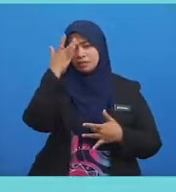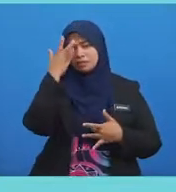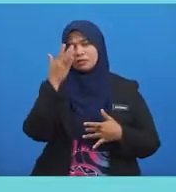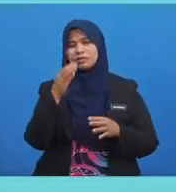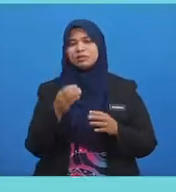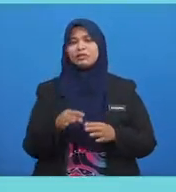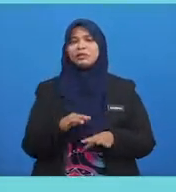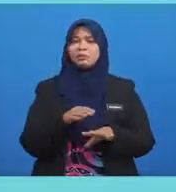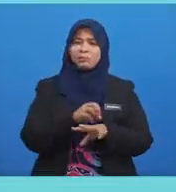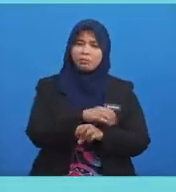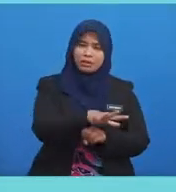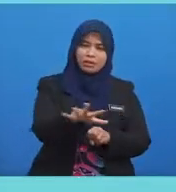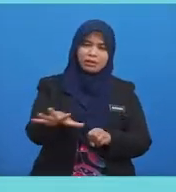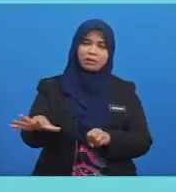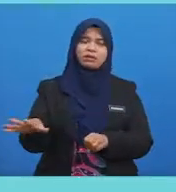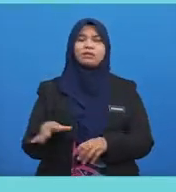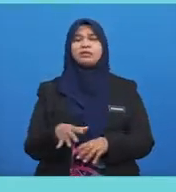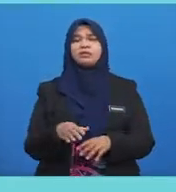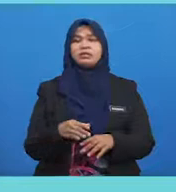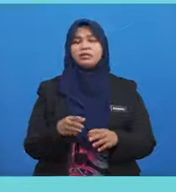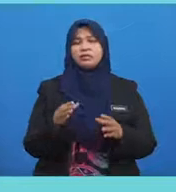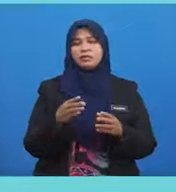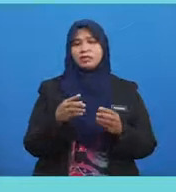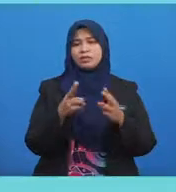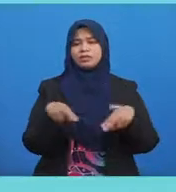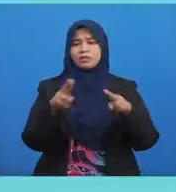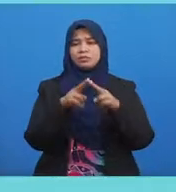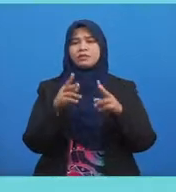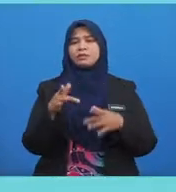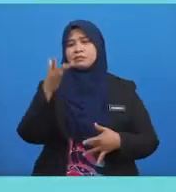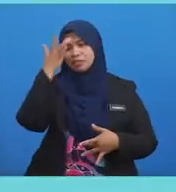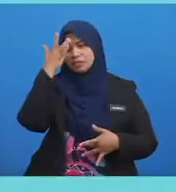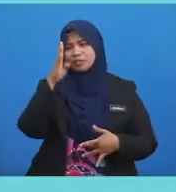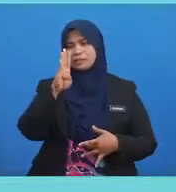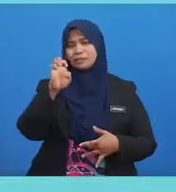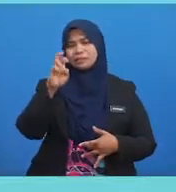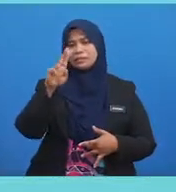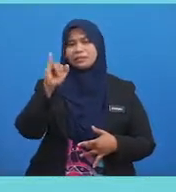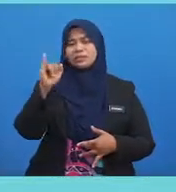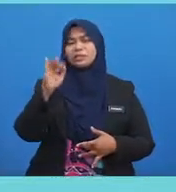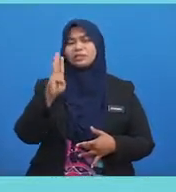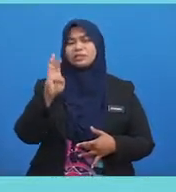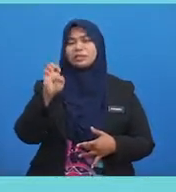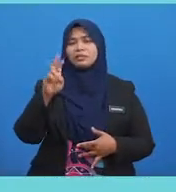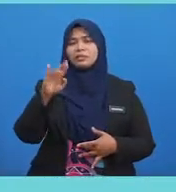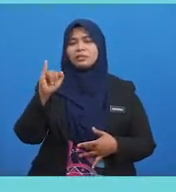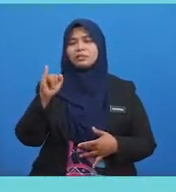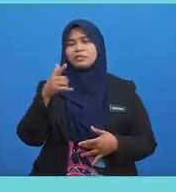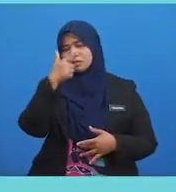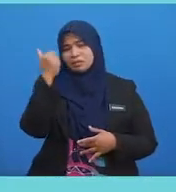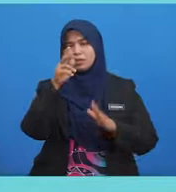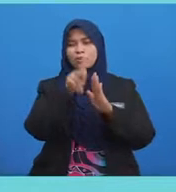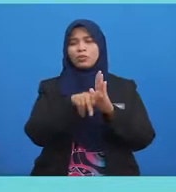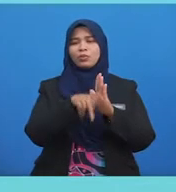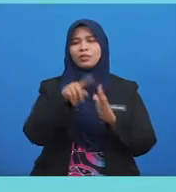beri-beri disebabkan oleh kekurangan zat. Malah terdapat juga ramai rakyat yang kebuluran